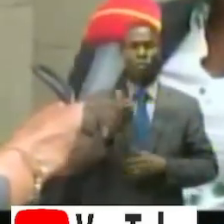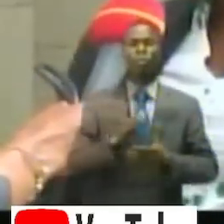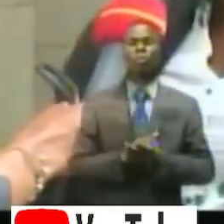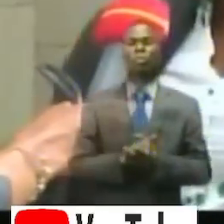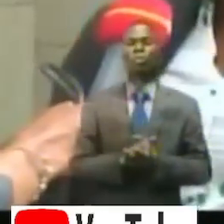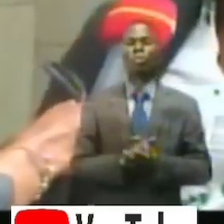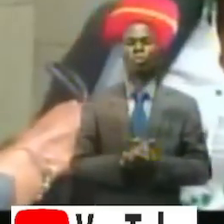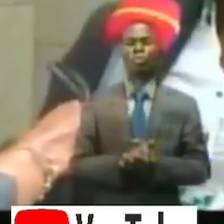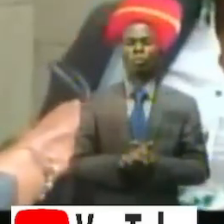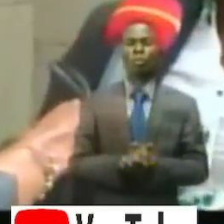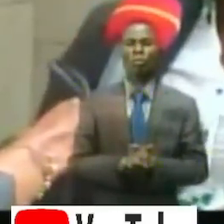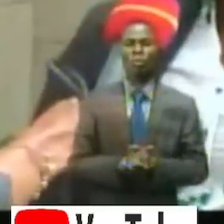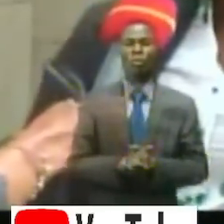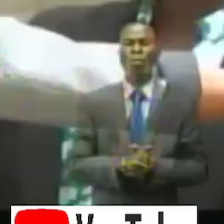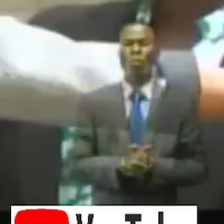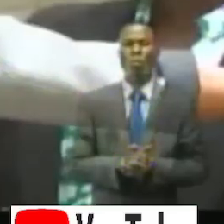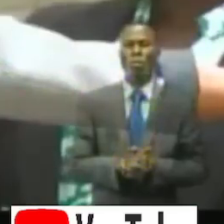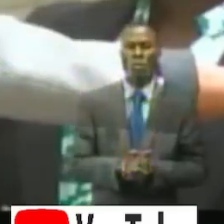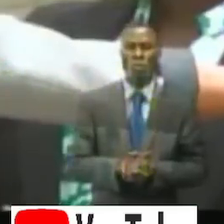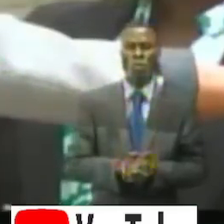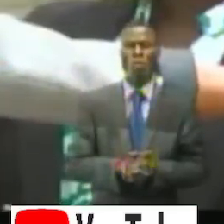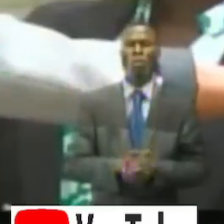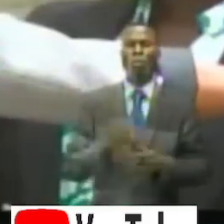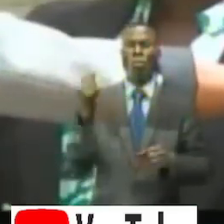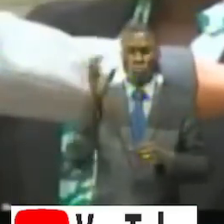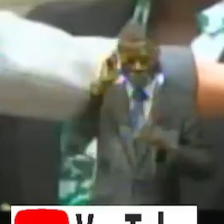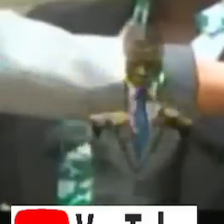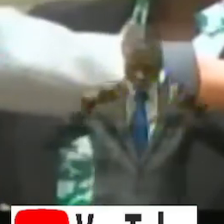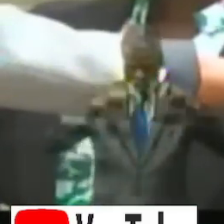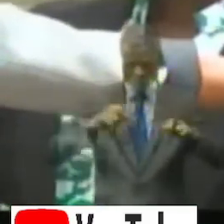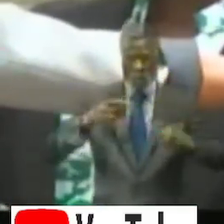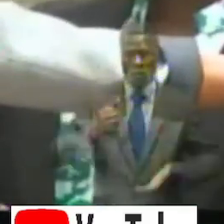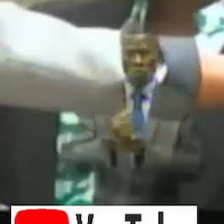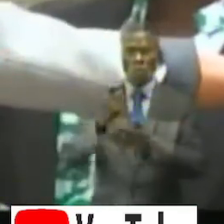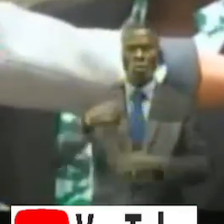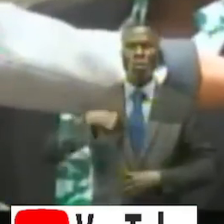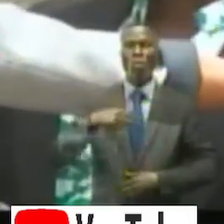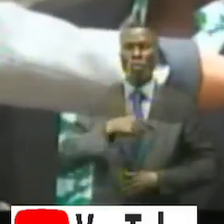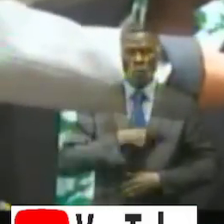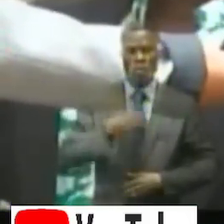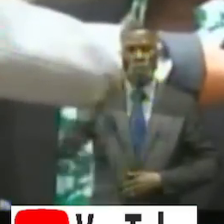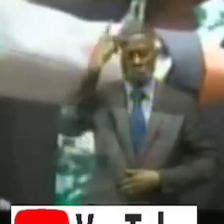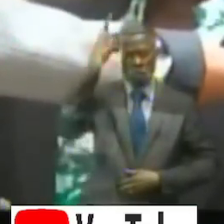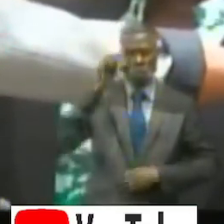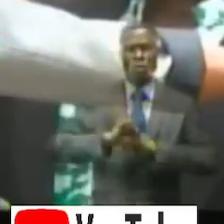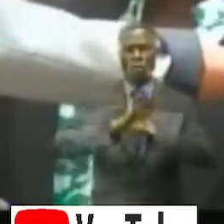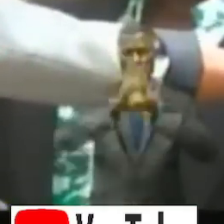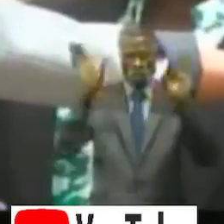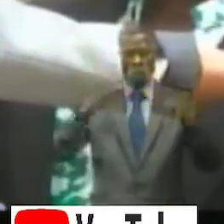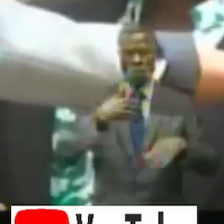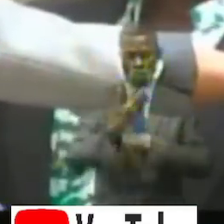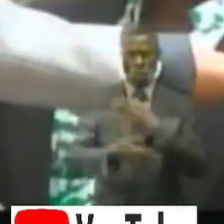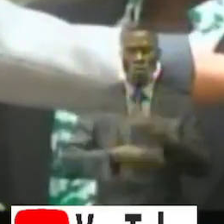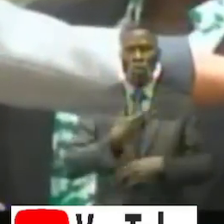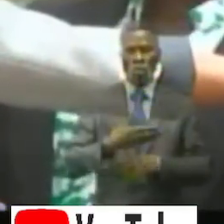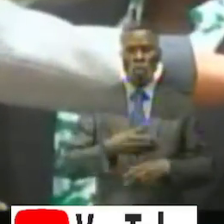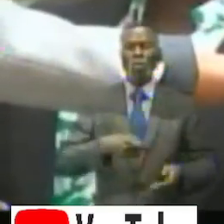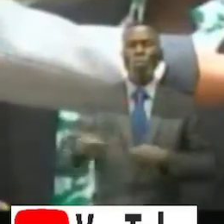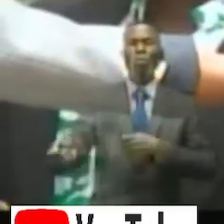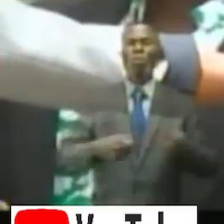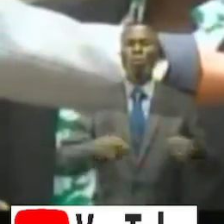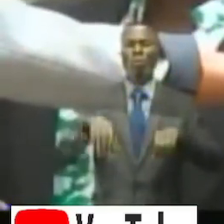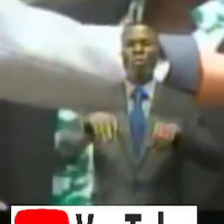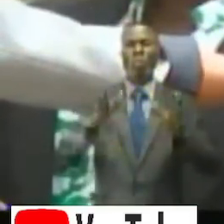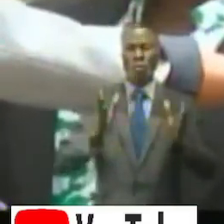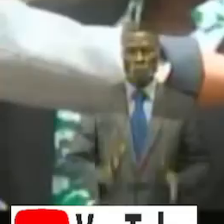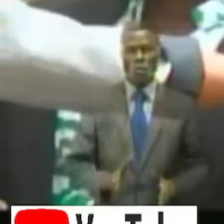facilitating for all the meetings that we'll be having here. Cette recherche te permettra de bien comprendre ce qui se passe sur le marché